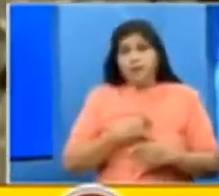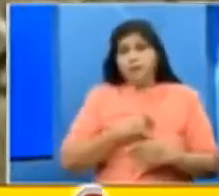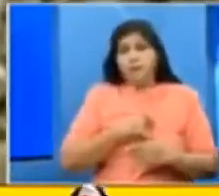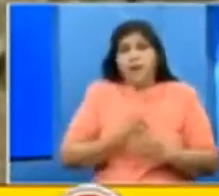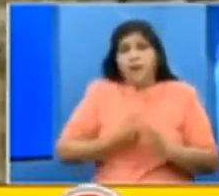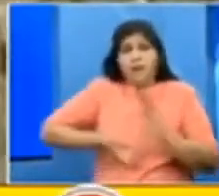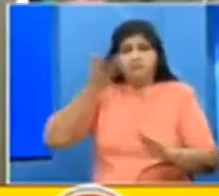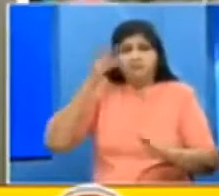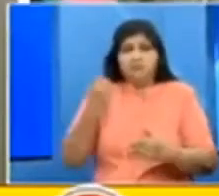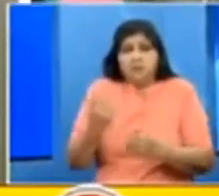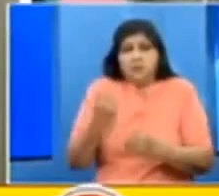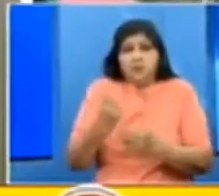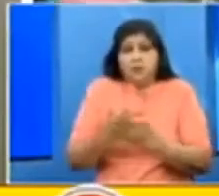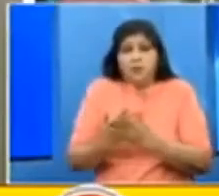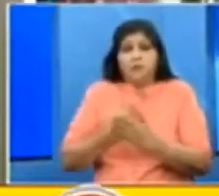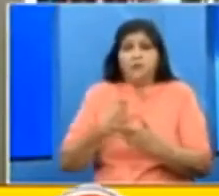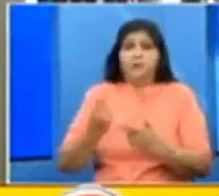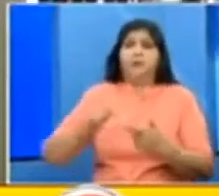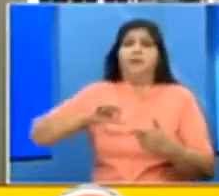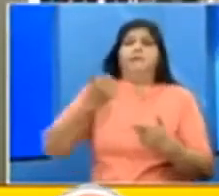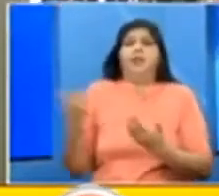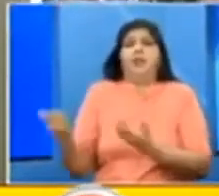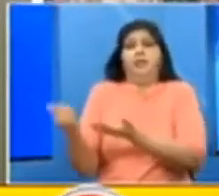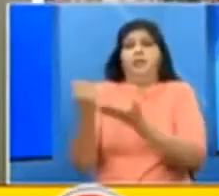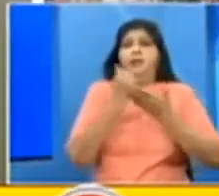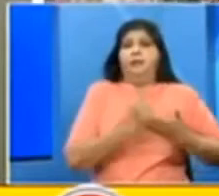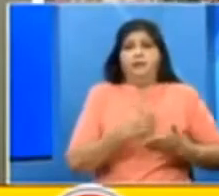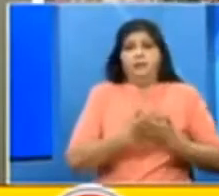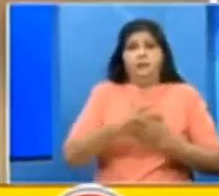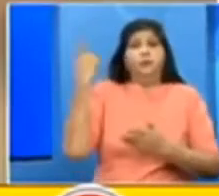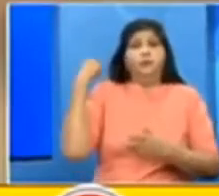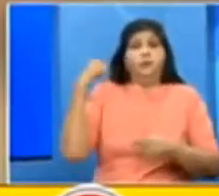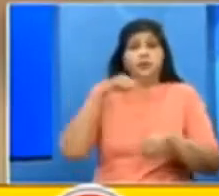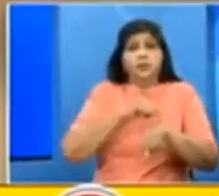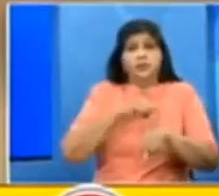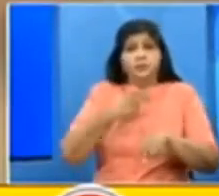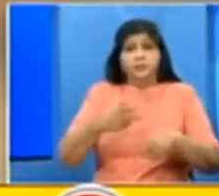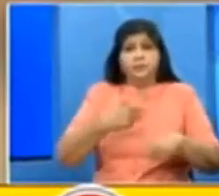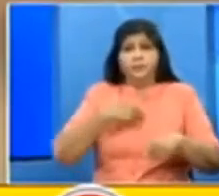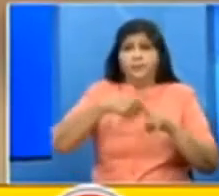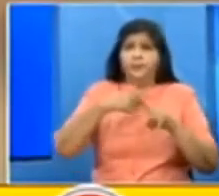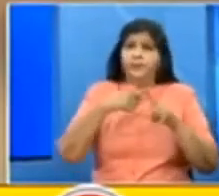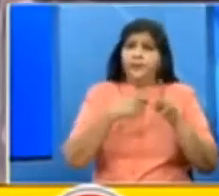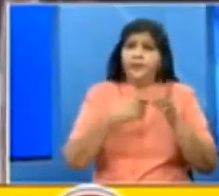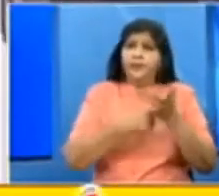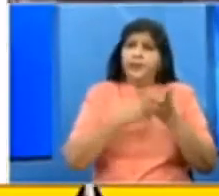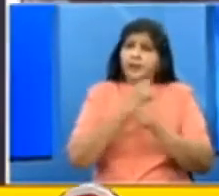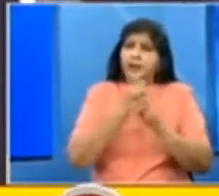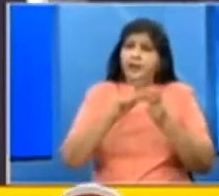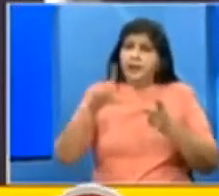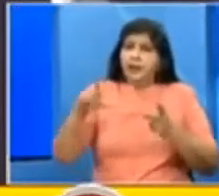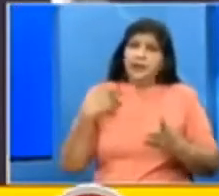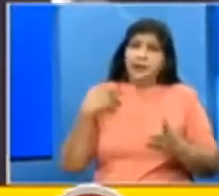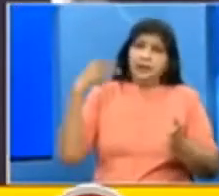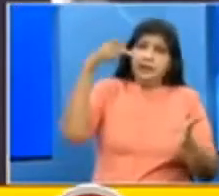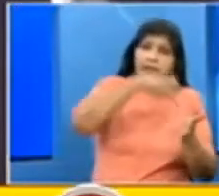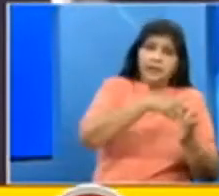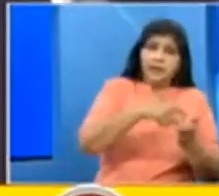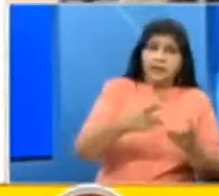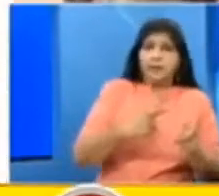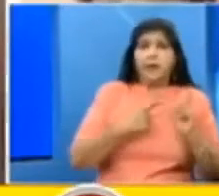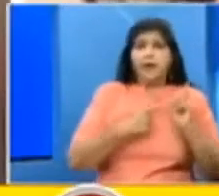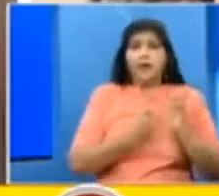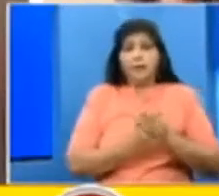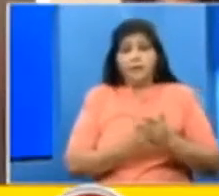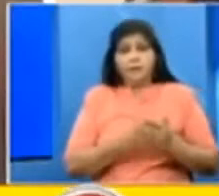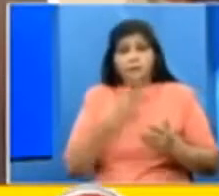की हुई। साथियों, उस समय मुझे भी करगिल जाने और हमारे जवानों की वीरता के दर्शन